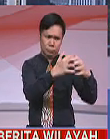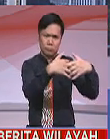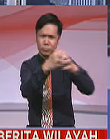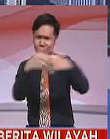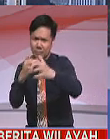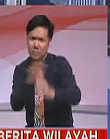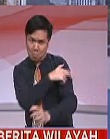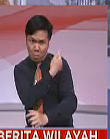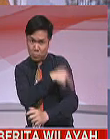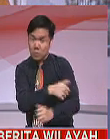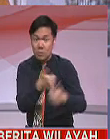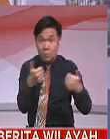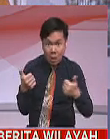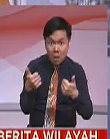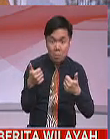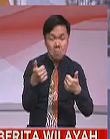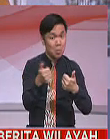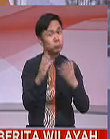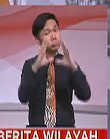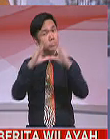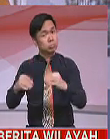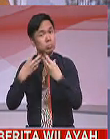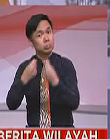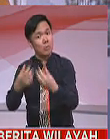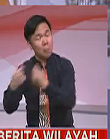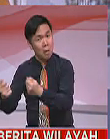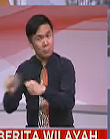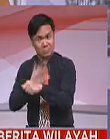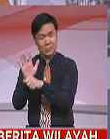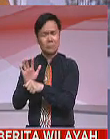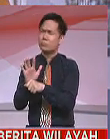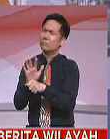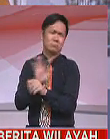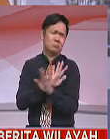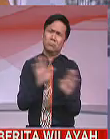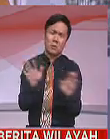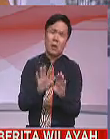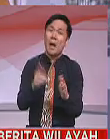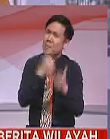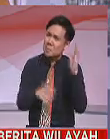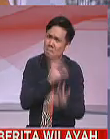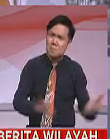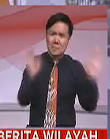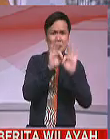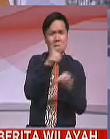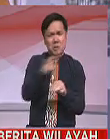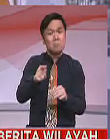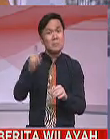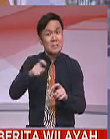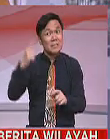tidak dapat menyelesaikan masalah COVID-19 sekiranya orang ramai tidak mengubah tingkah laku mereka.